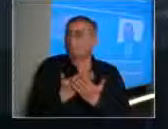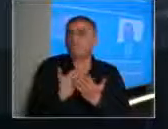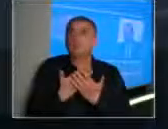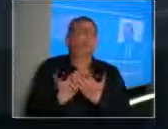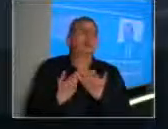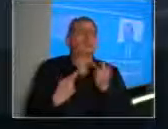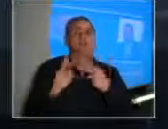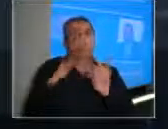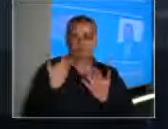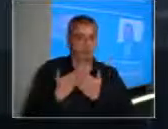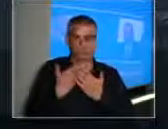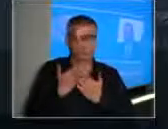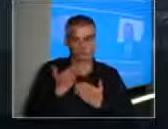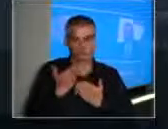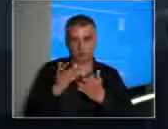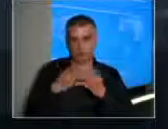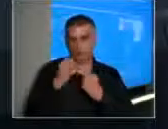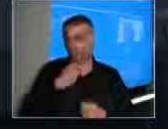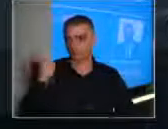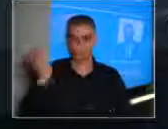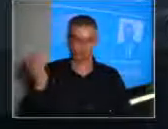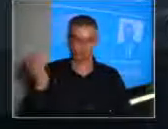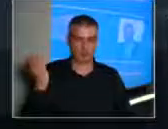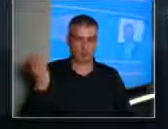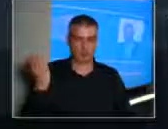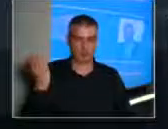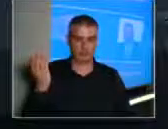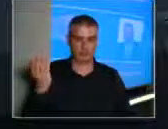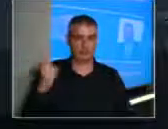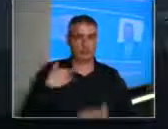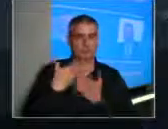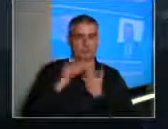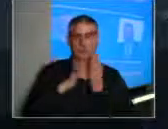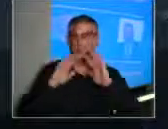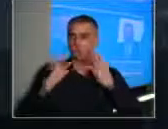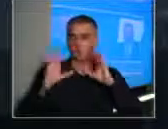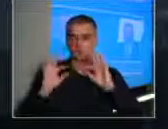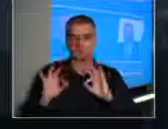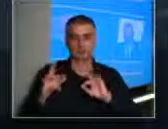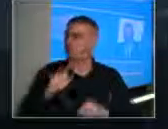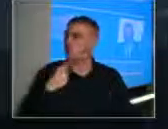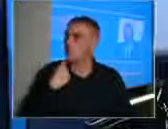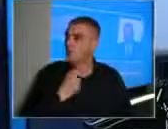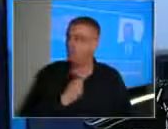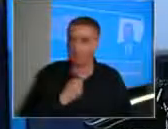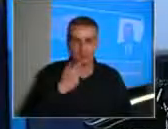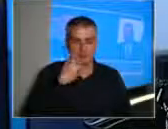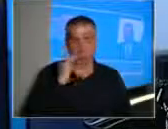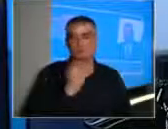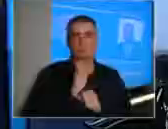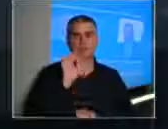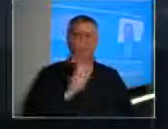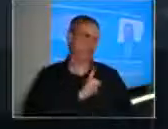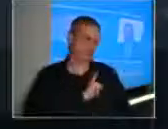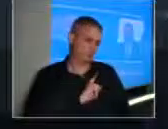הרבה יותר מה שהציעו לו בגוש הימין שם. שם הציעו לו מקום 9, 10. לא, הוא טוען שדרי הטיל וטו.